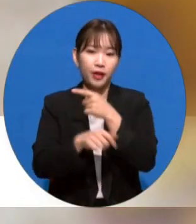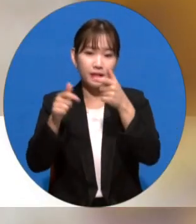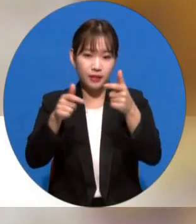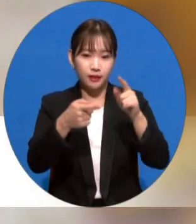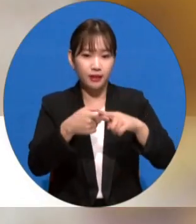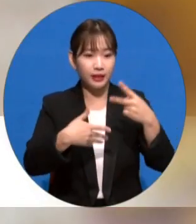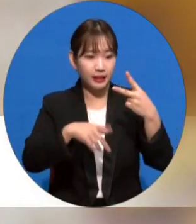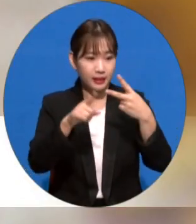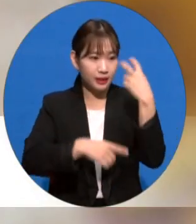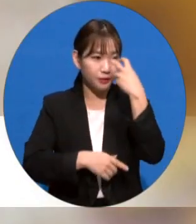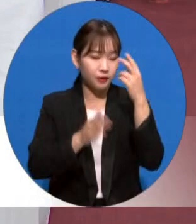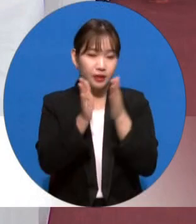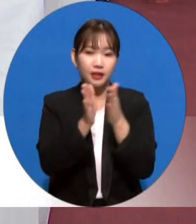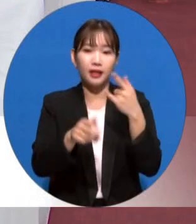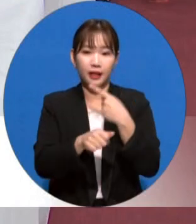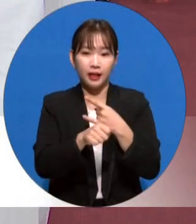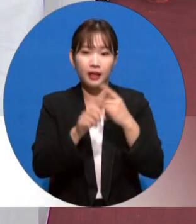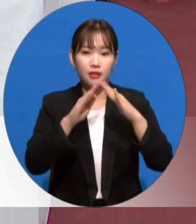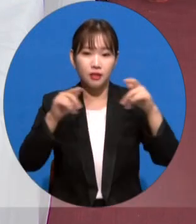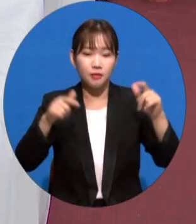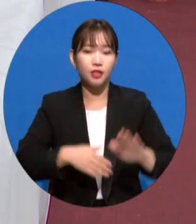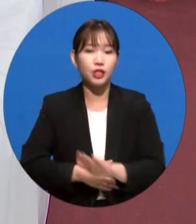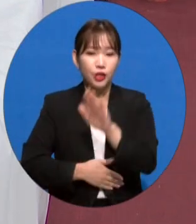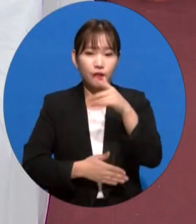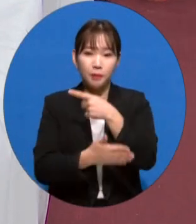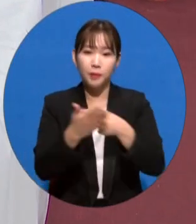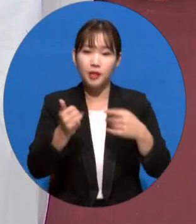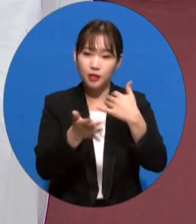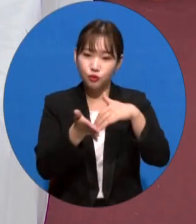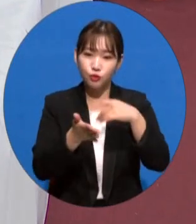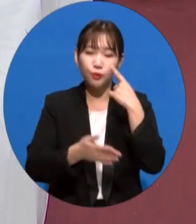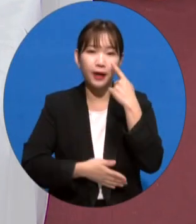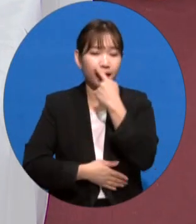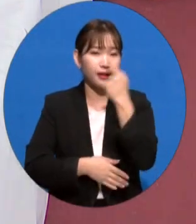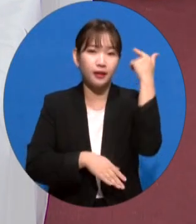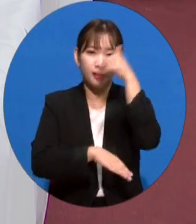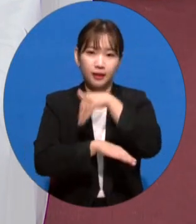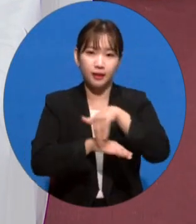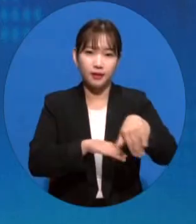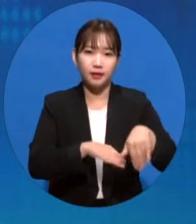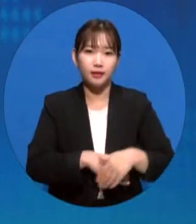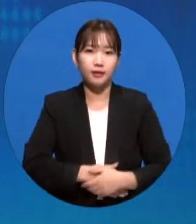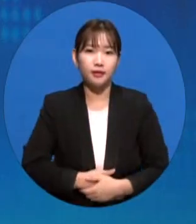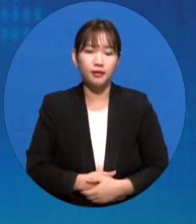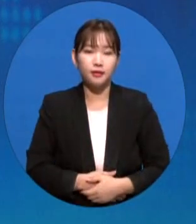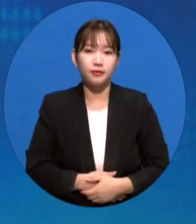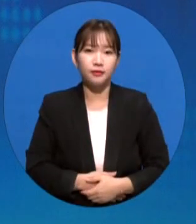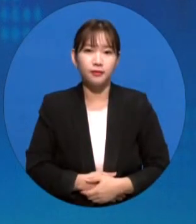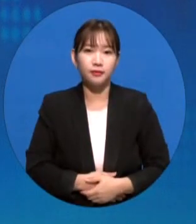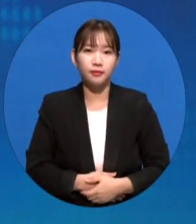2차 실태조사에 착수해 전남의 전체 희생자를 파악할 계획입니다.